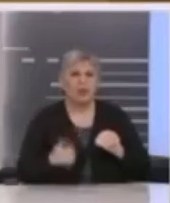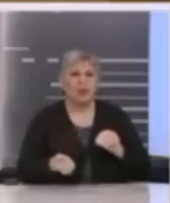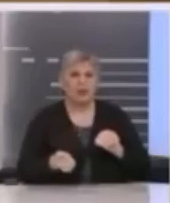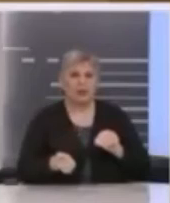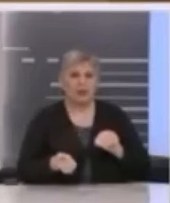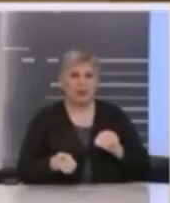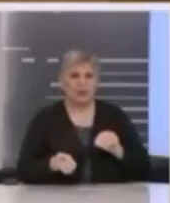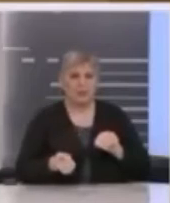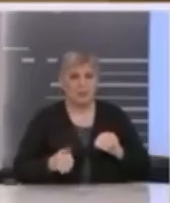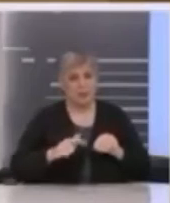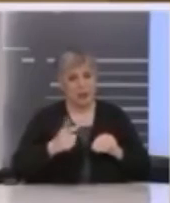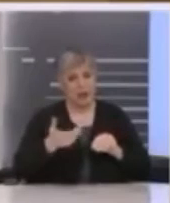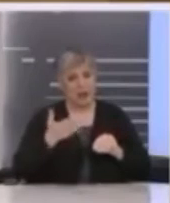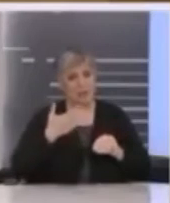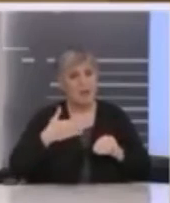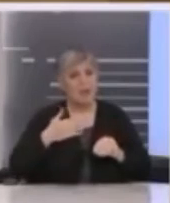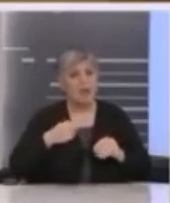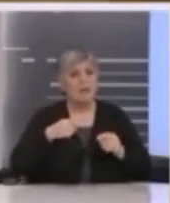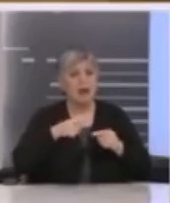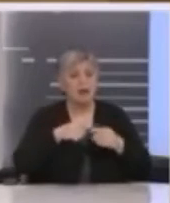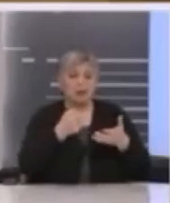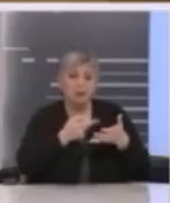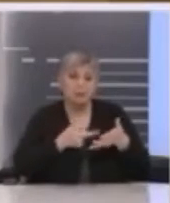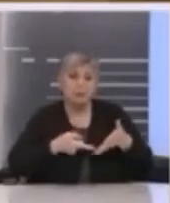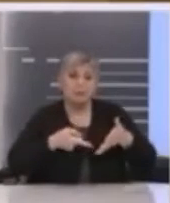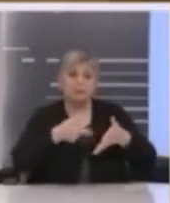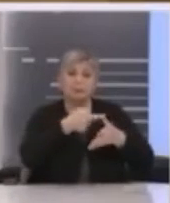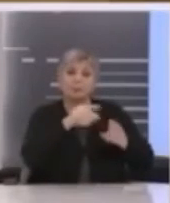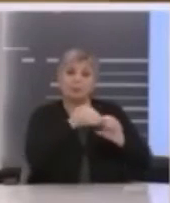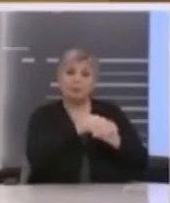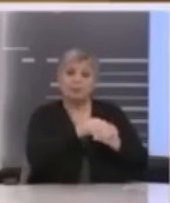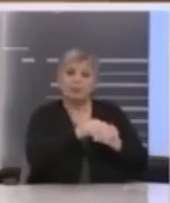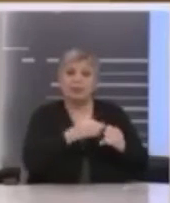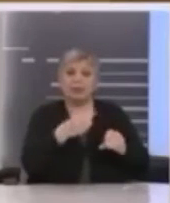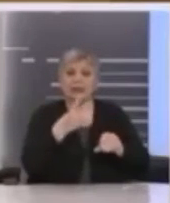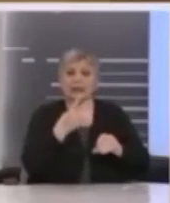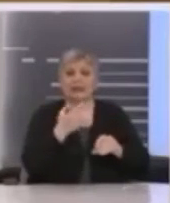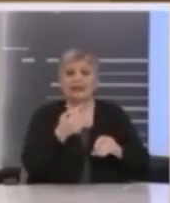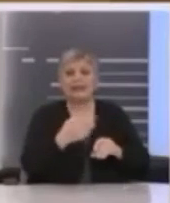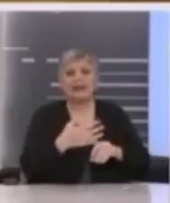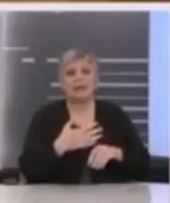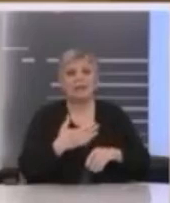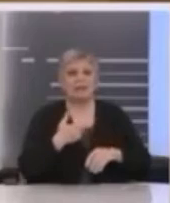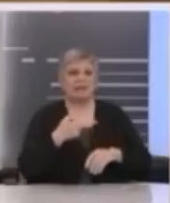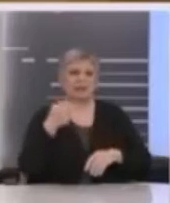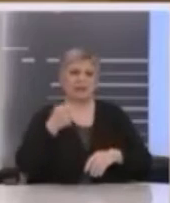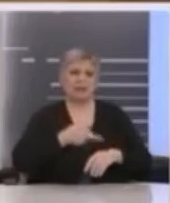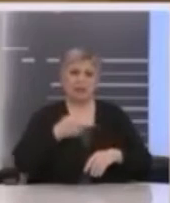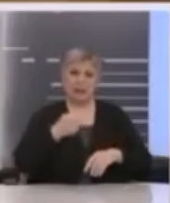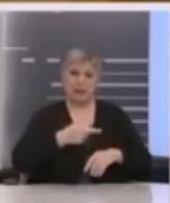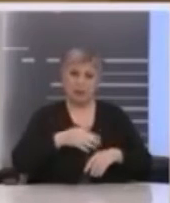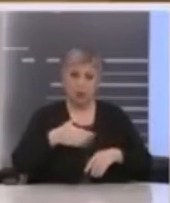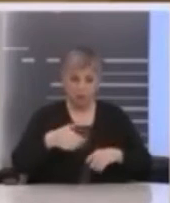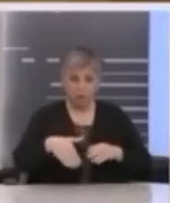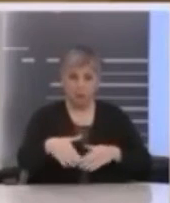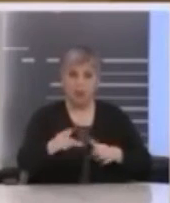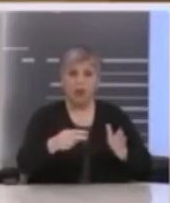πλέον πρωτογενές πλεόνασμα του 3,5% το 2018, πρέπει να έχουμε ρυθμό